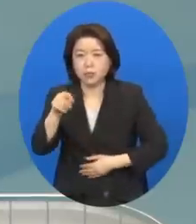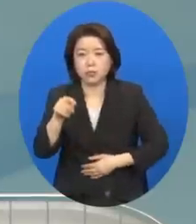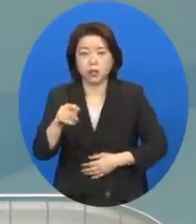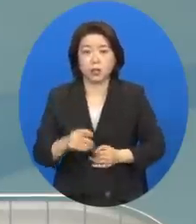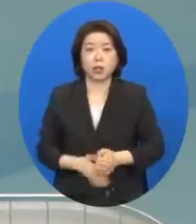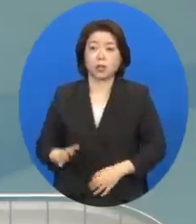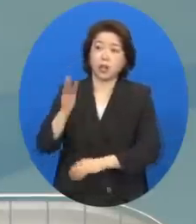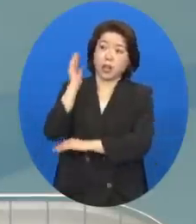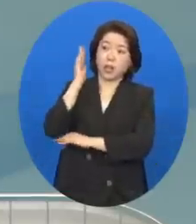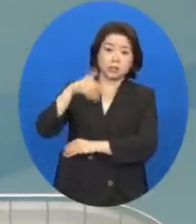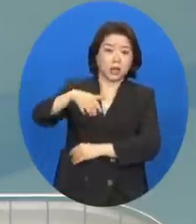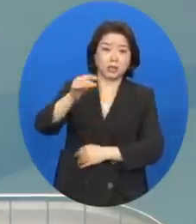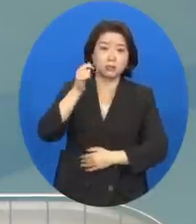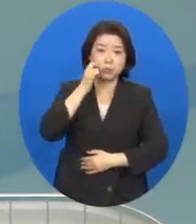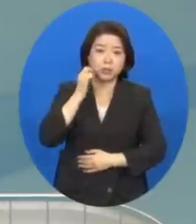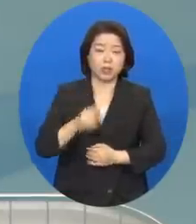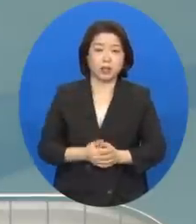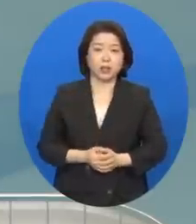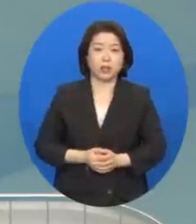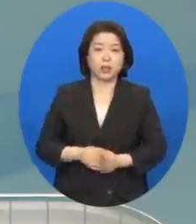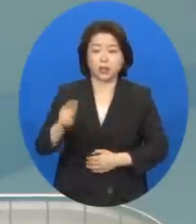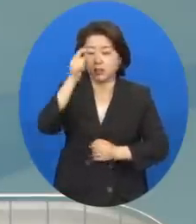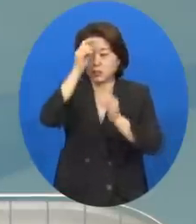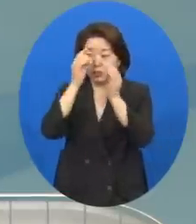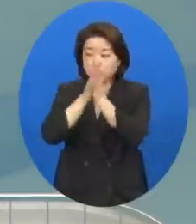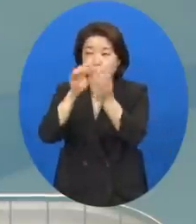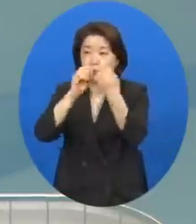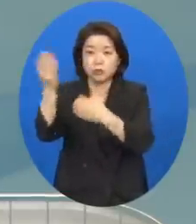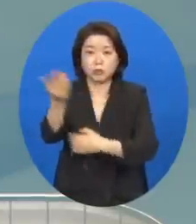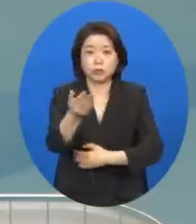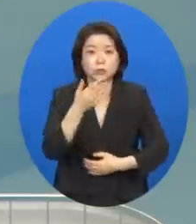못 오게 된 거예요. 아, 그 기도도 응답이 안 된